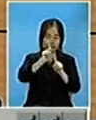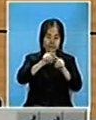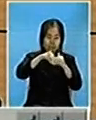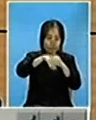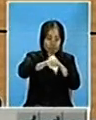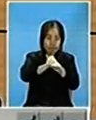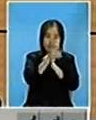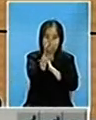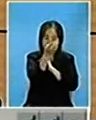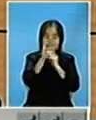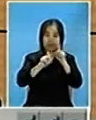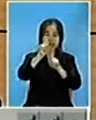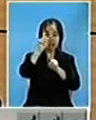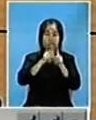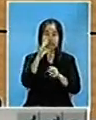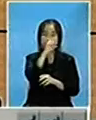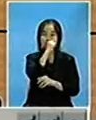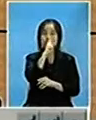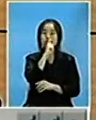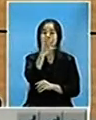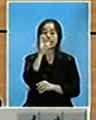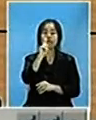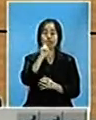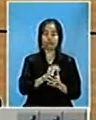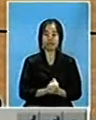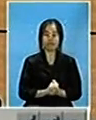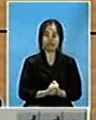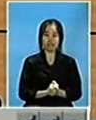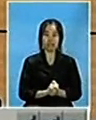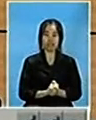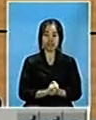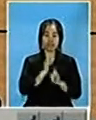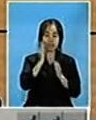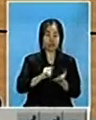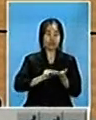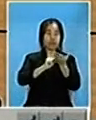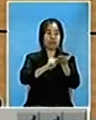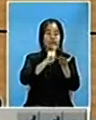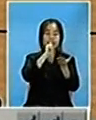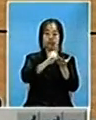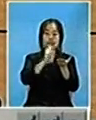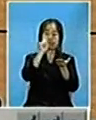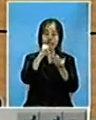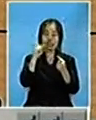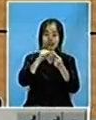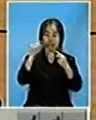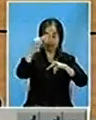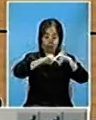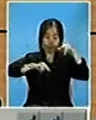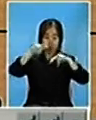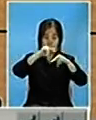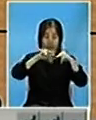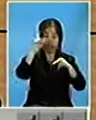ทีครึ่งนาทีก็คือว่าคนที่ไปยื่นเขาบอกว่าคนที่ให้ไปยื่นตรวจสอบคดีซุกหุ้นนั้น